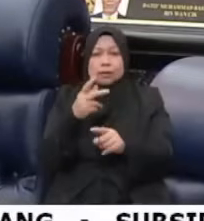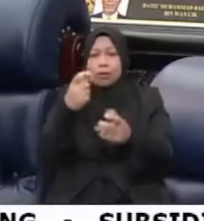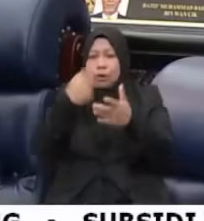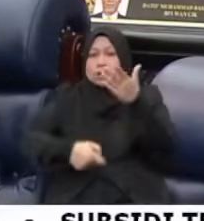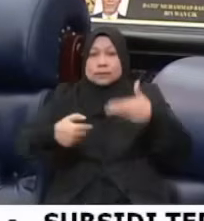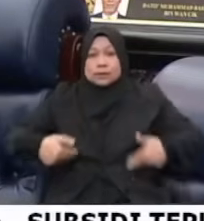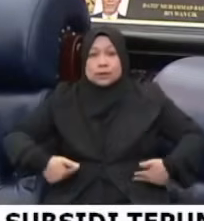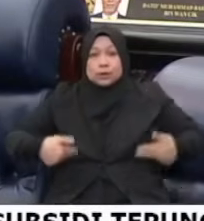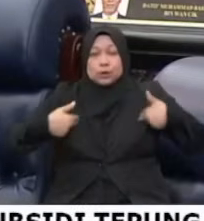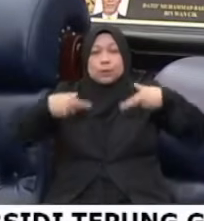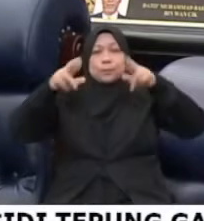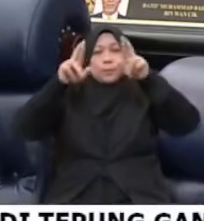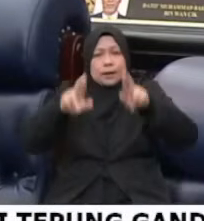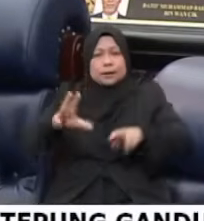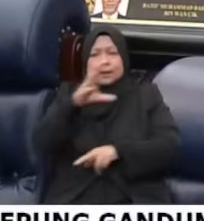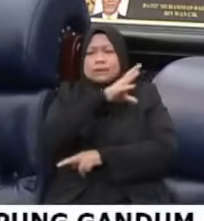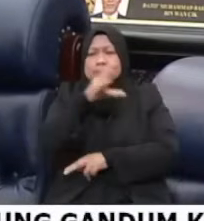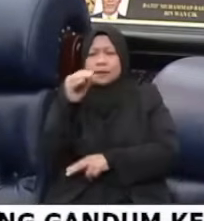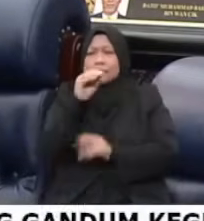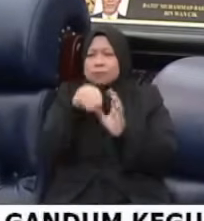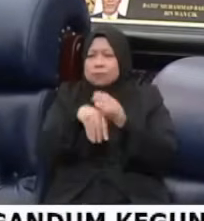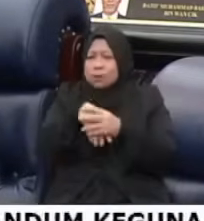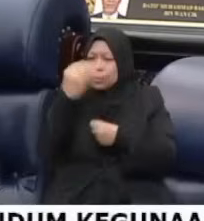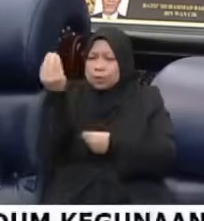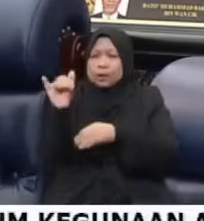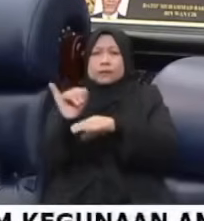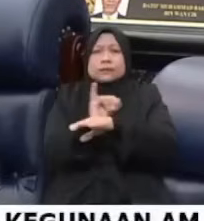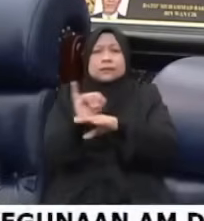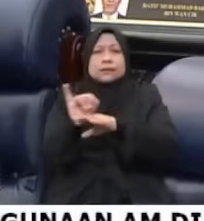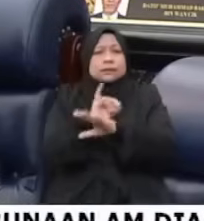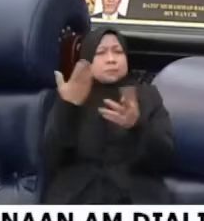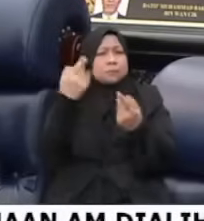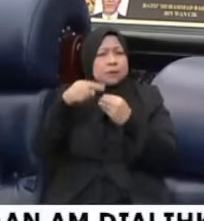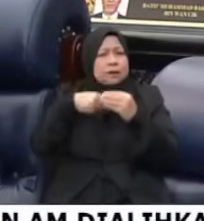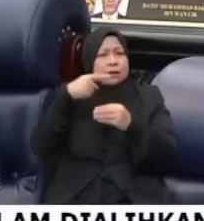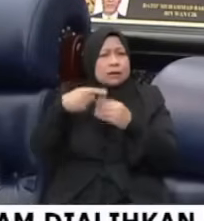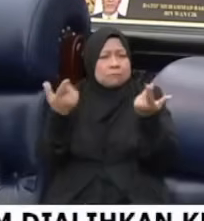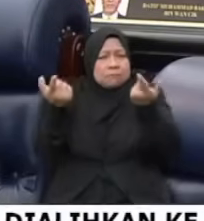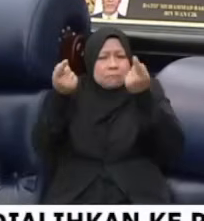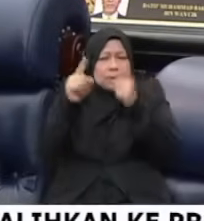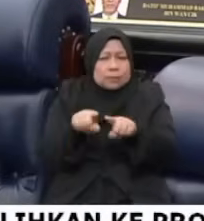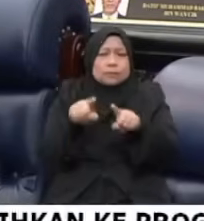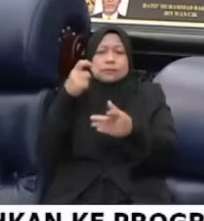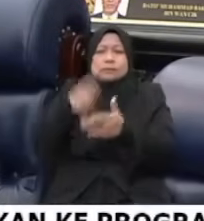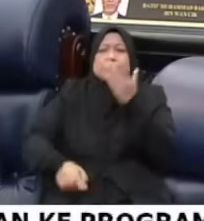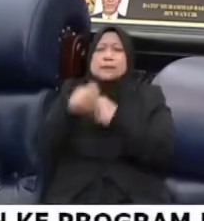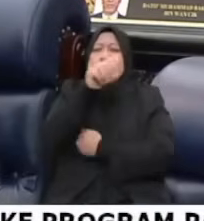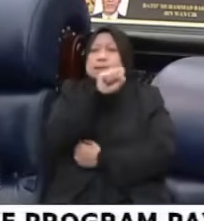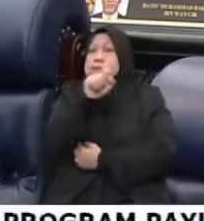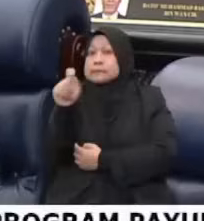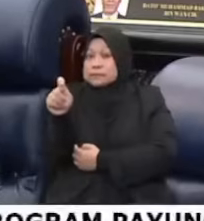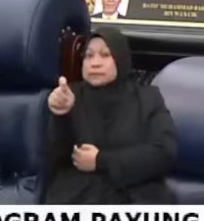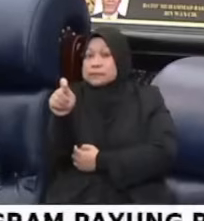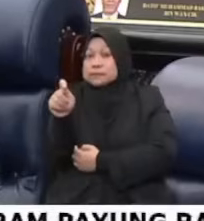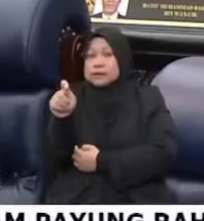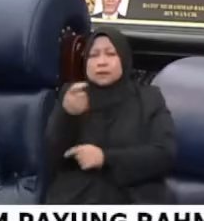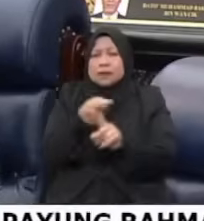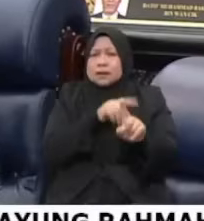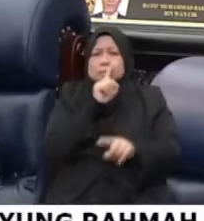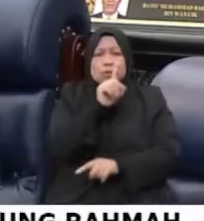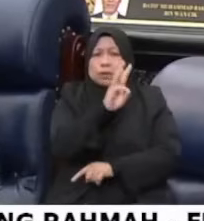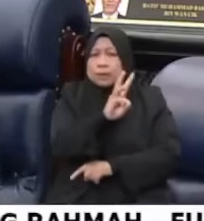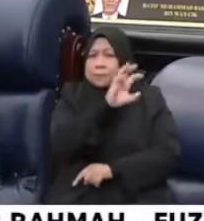hidup rakyat dan kos pengeluaran industri akibat kenaikan Cukai sst dari